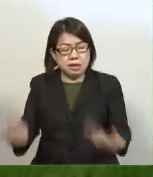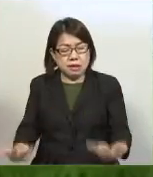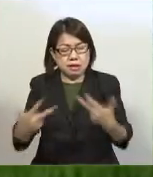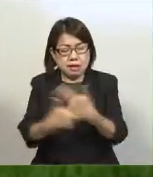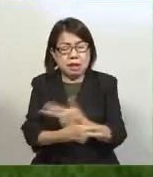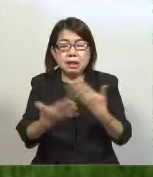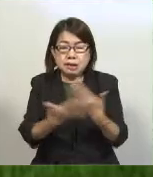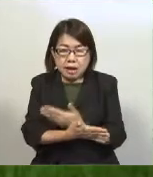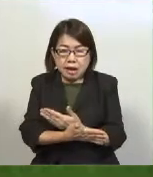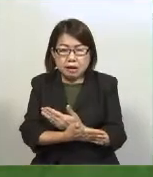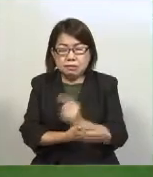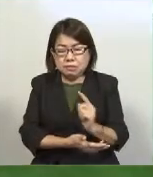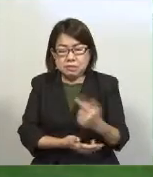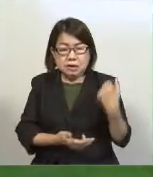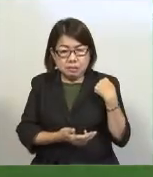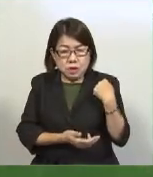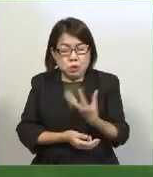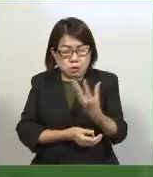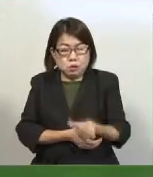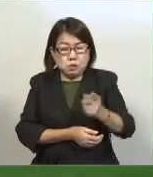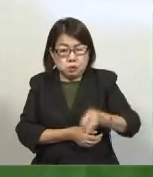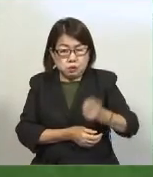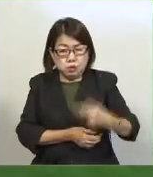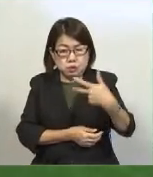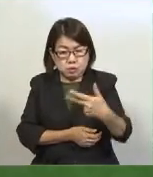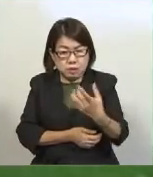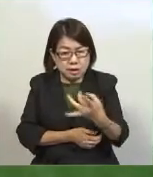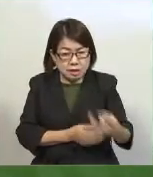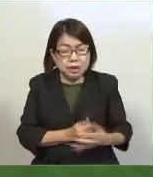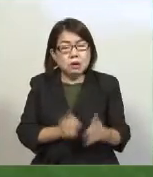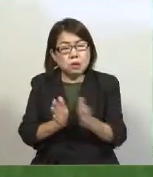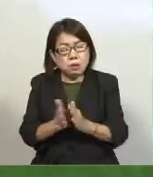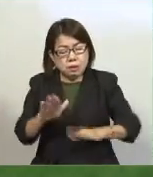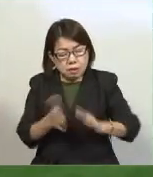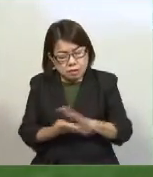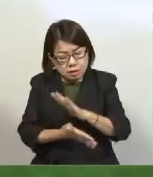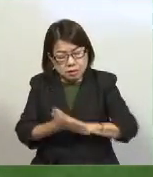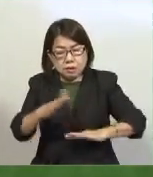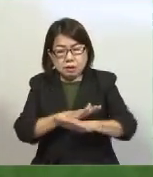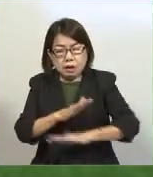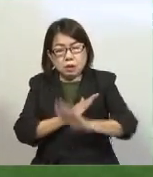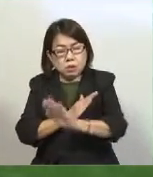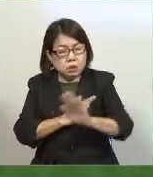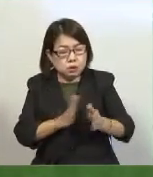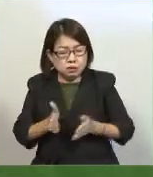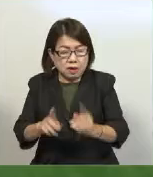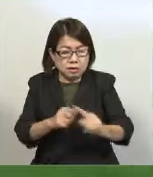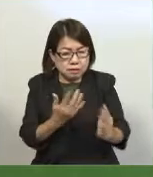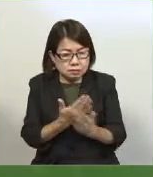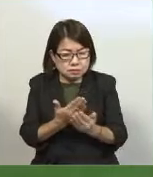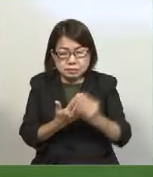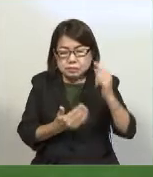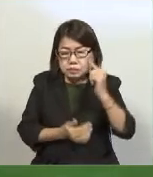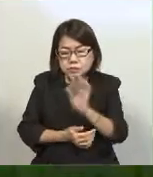แทนและปริมาณสาร3ชนิดที่คงเหลือณปัจจุบันรวมถึงข้อมูลประกอบจากหน่วยงานที่เกี่ยวข้องและความเห็นของฝ่ายต่